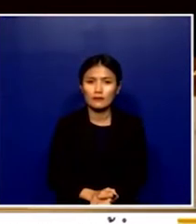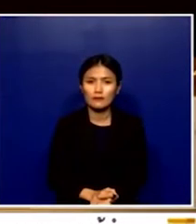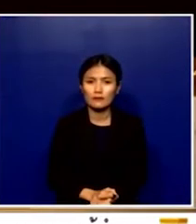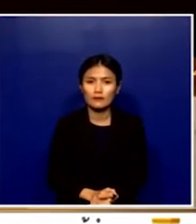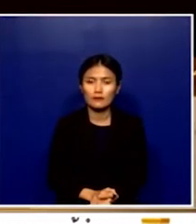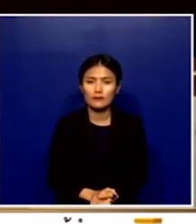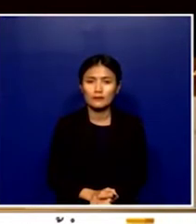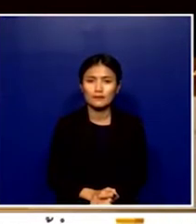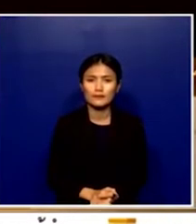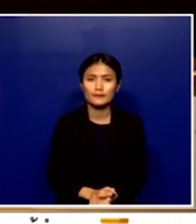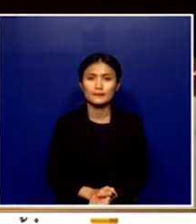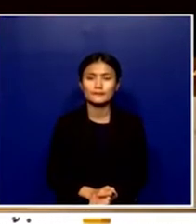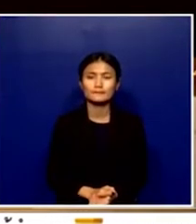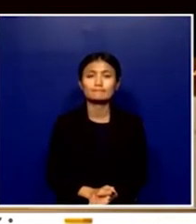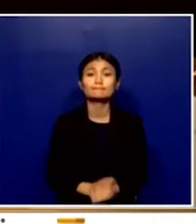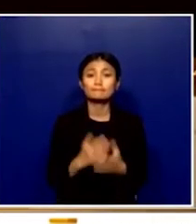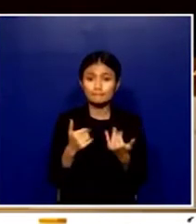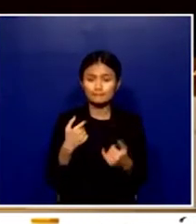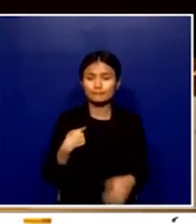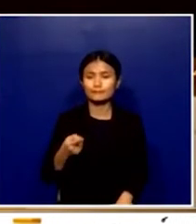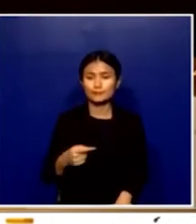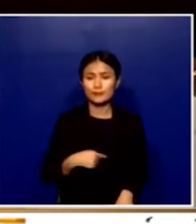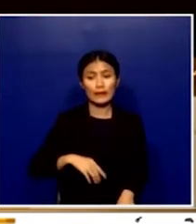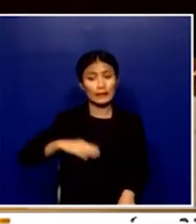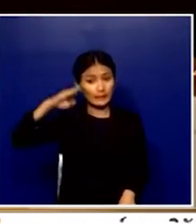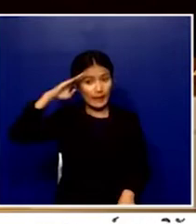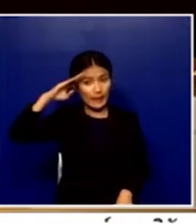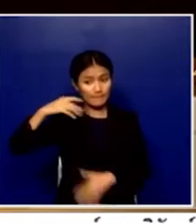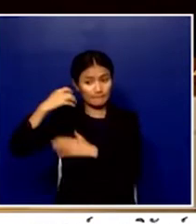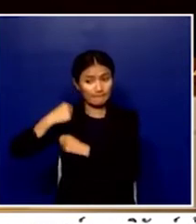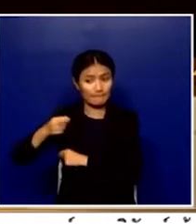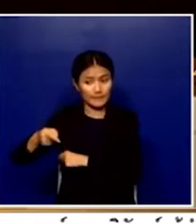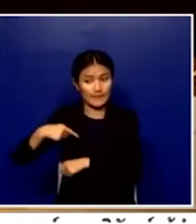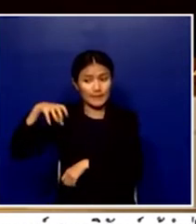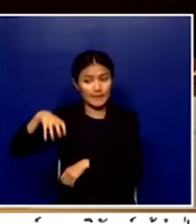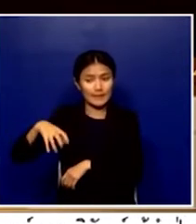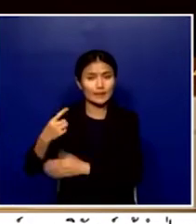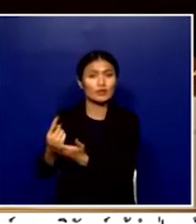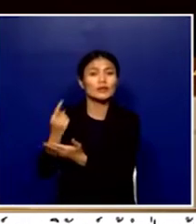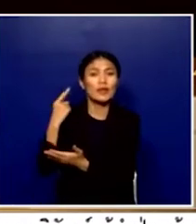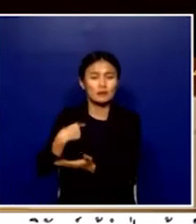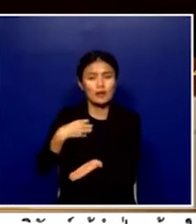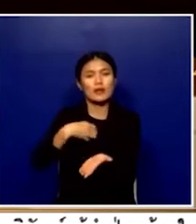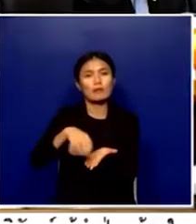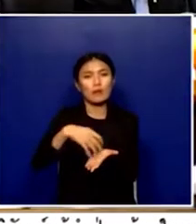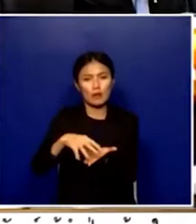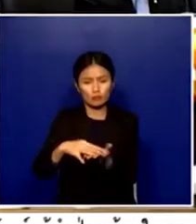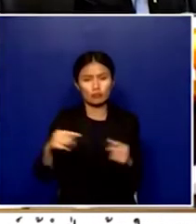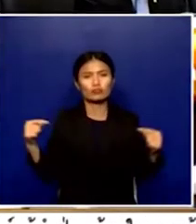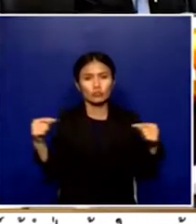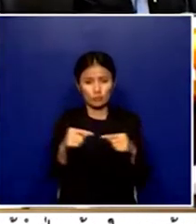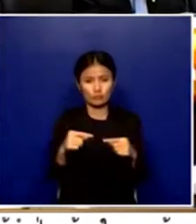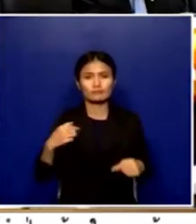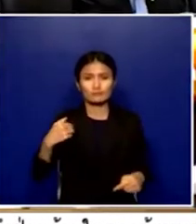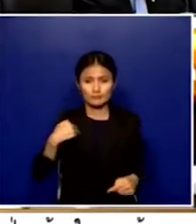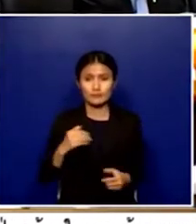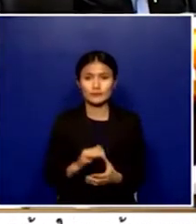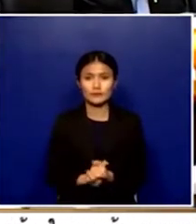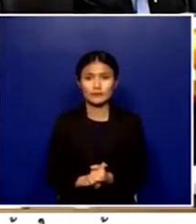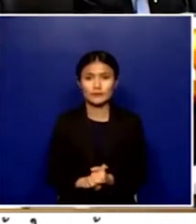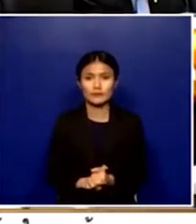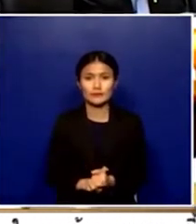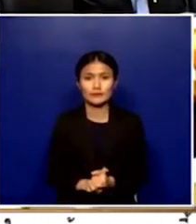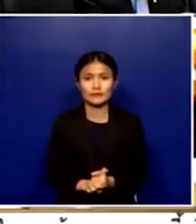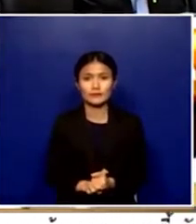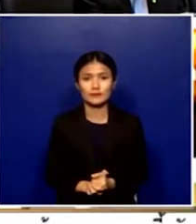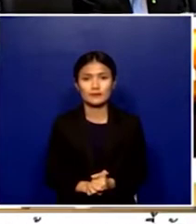ตรงกับที่กองทัพบคได้ให้การไว้เช่นกันได้ให้การที่สอครองกันในหนาที่ 6 และ